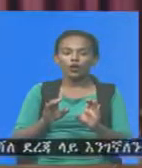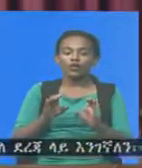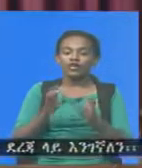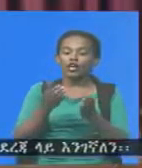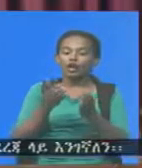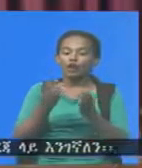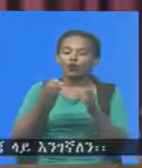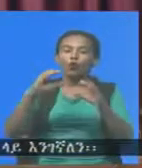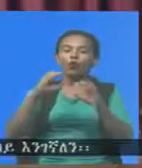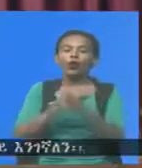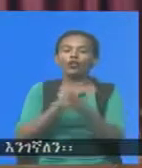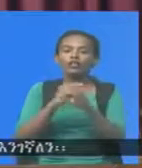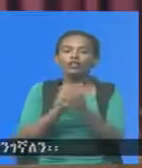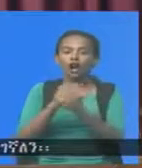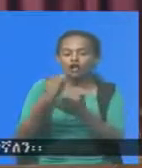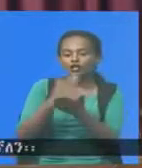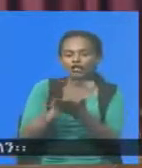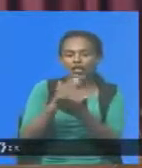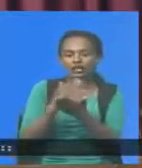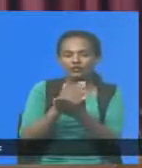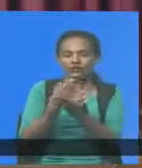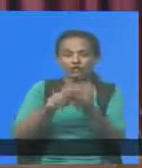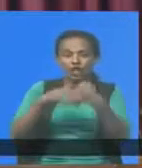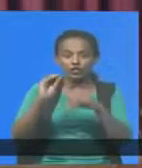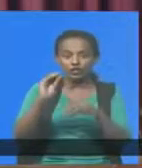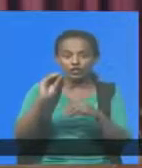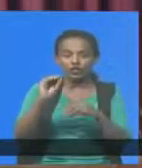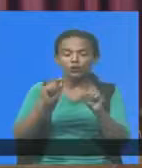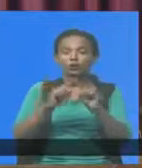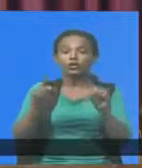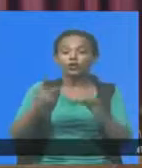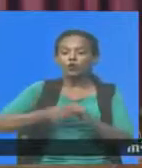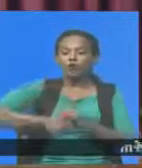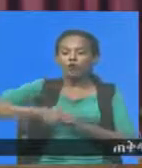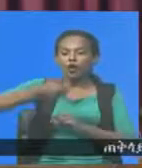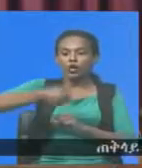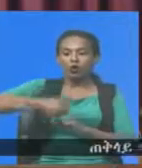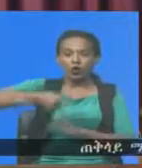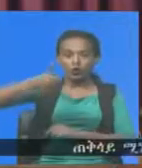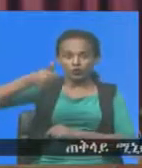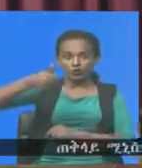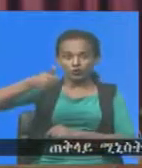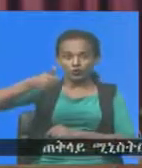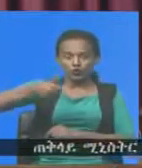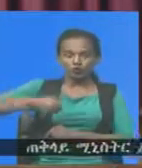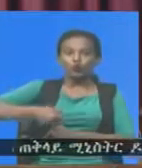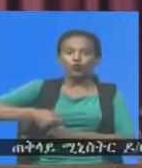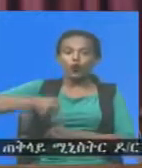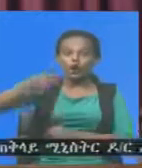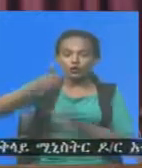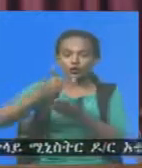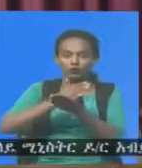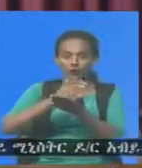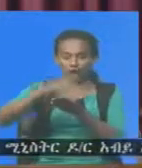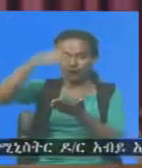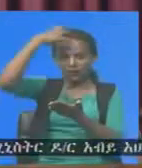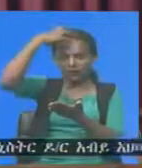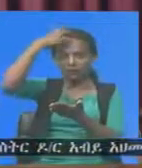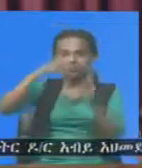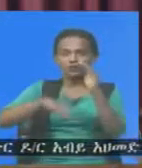የኩባንያ ሼር ሽያጮች በተለይ ዋናዎቹ ዋናው ሼር በመንግስት